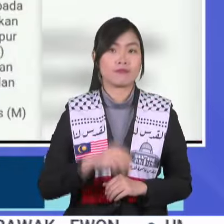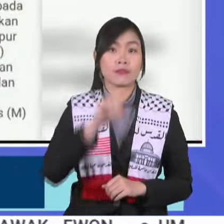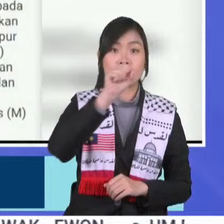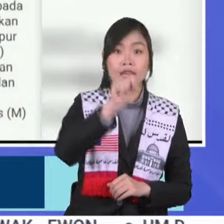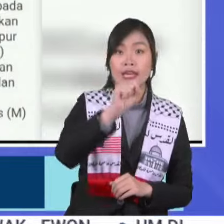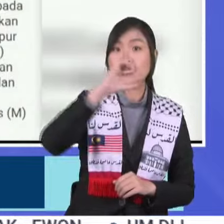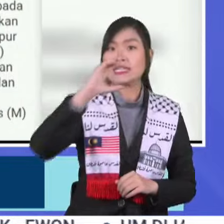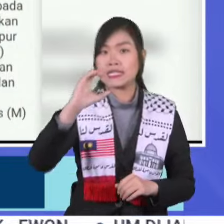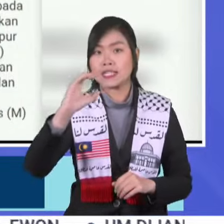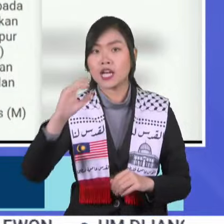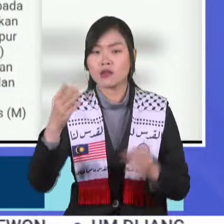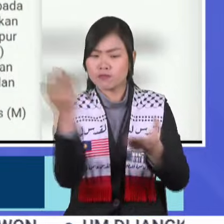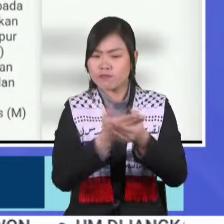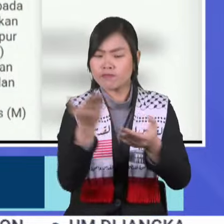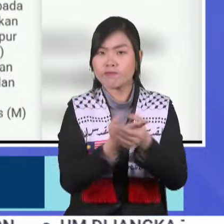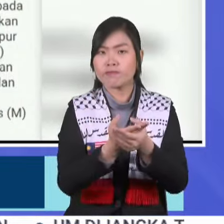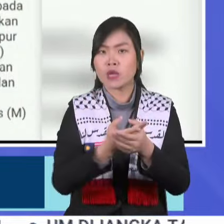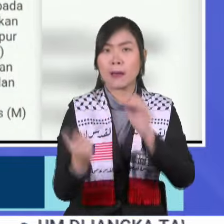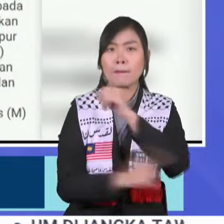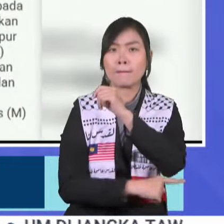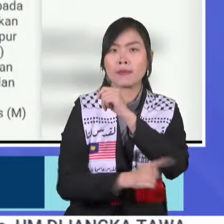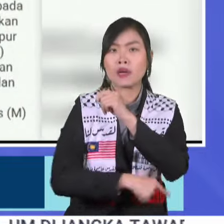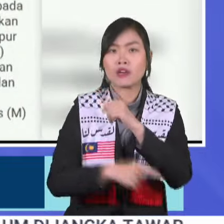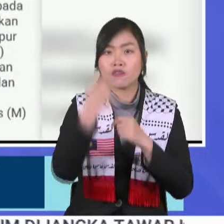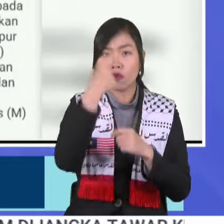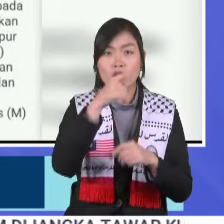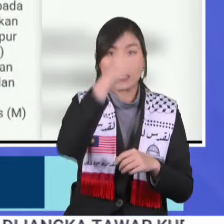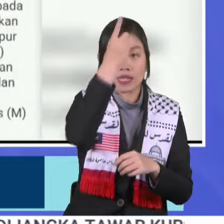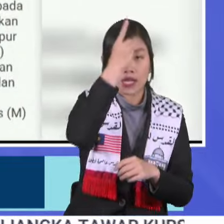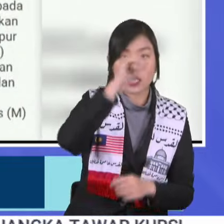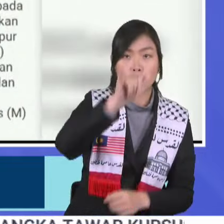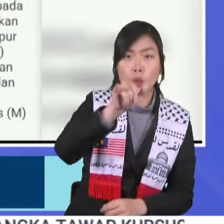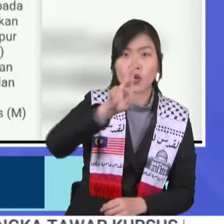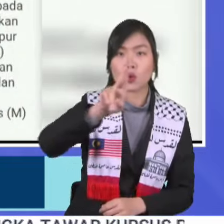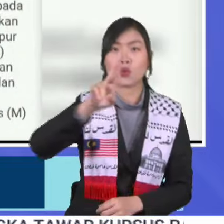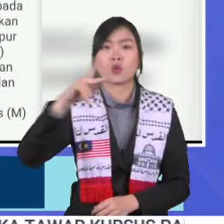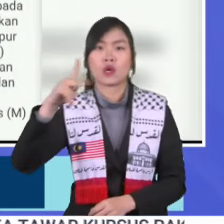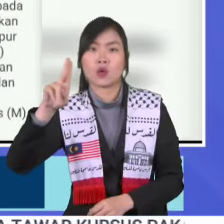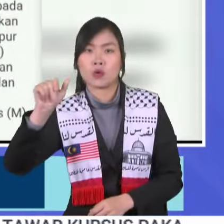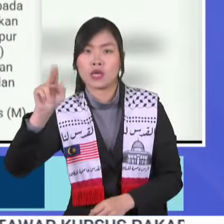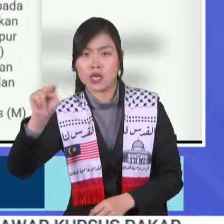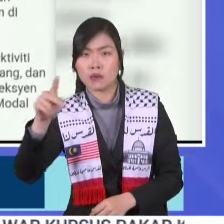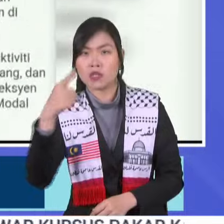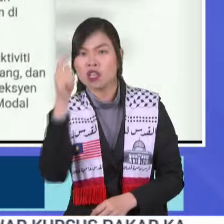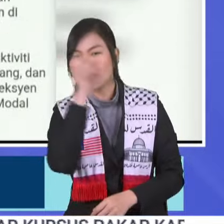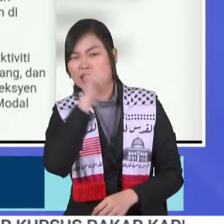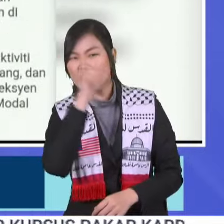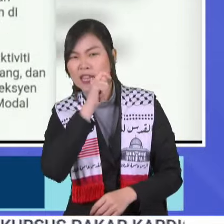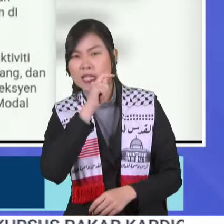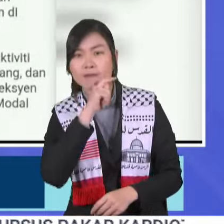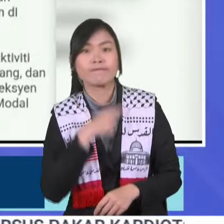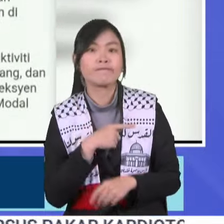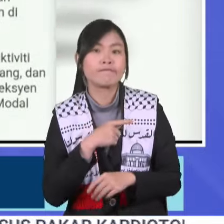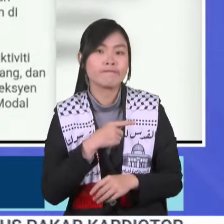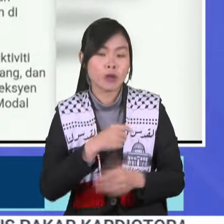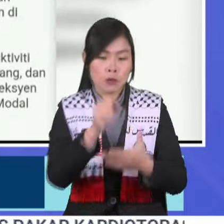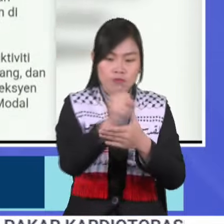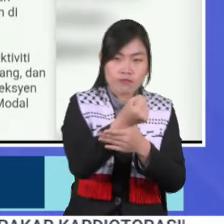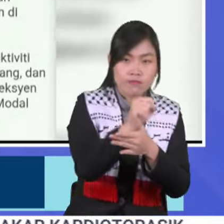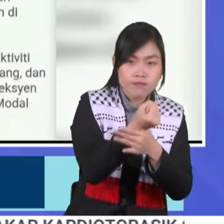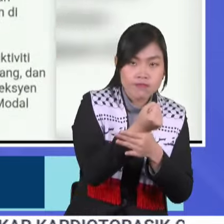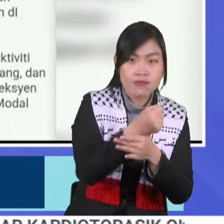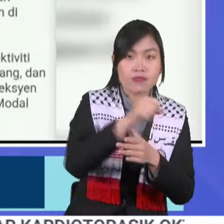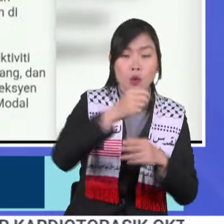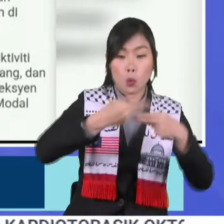Suruhanjaya Security SC memfailkan saman sivil terhadap Datuk Dr. Yu Kuan Chon susulan penipuan dan manipulasi pasaran melibatkan saham